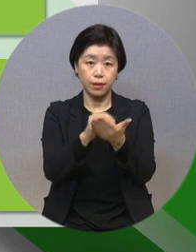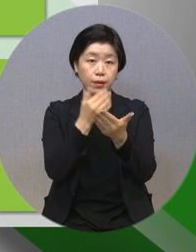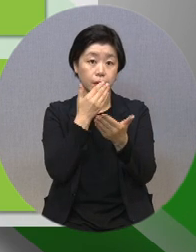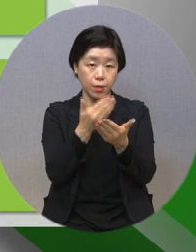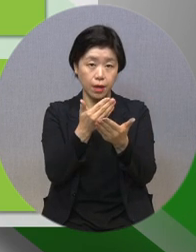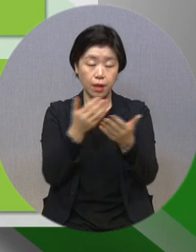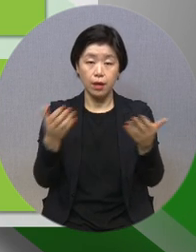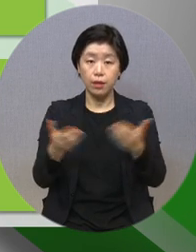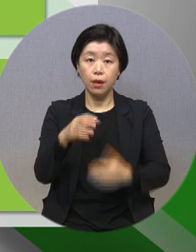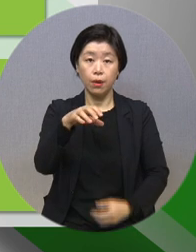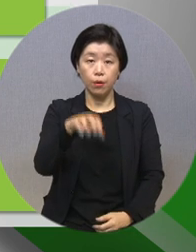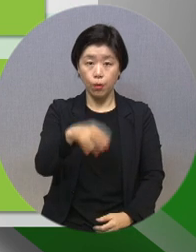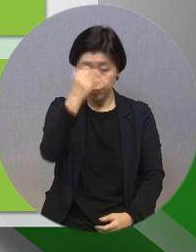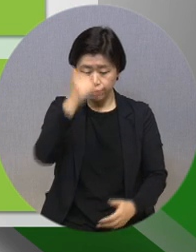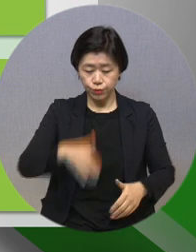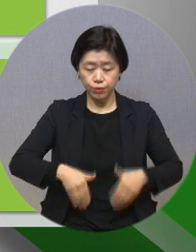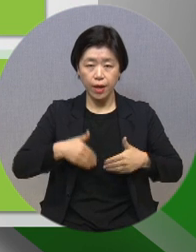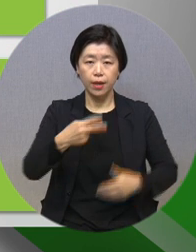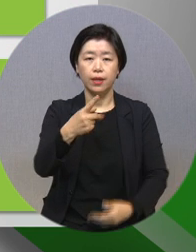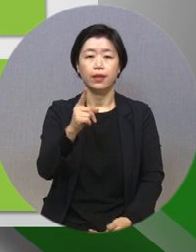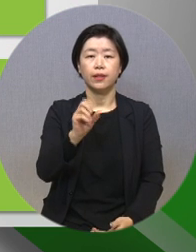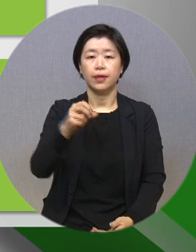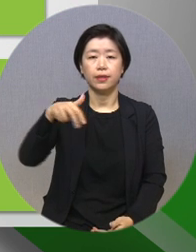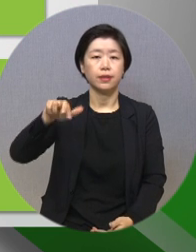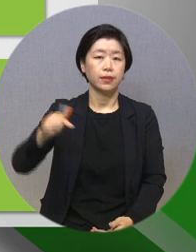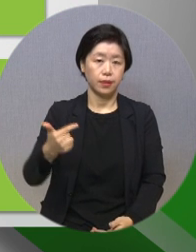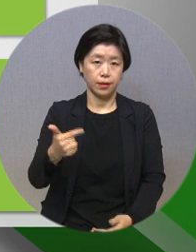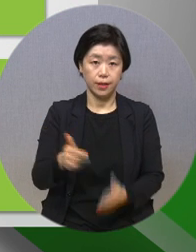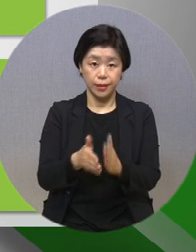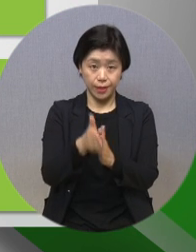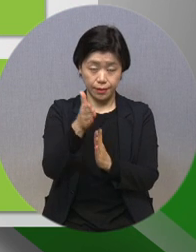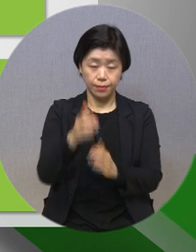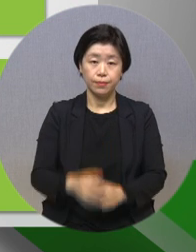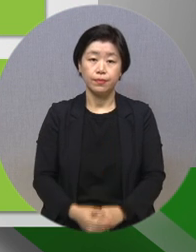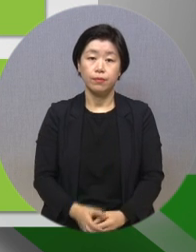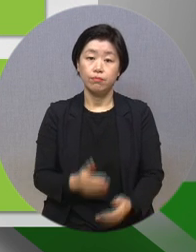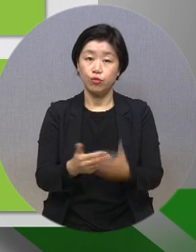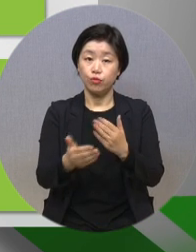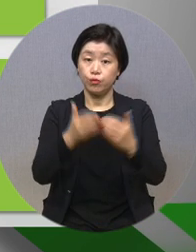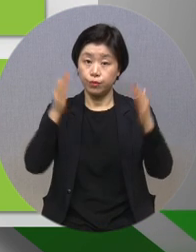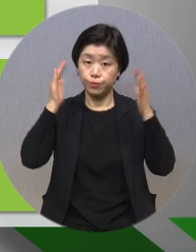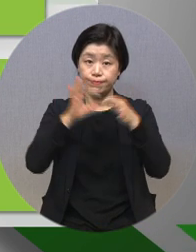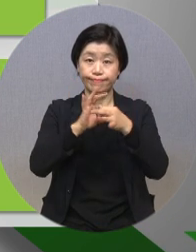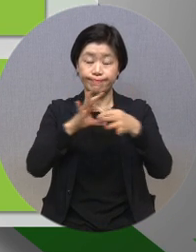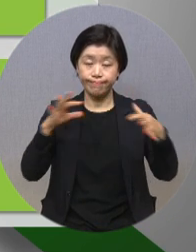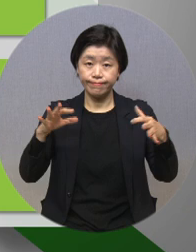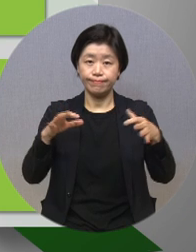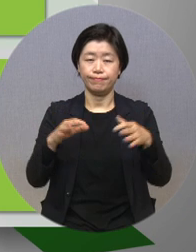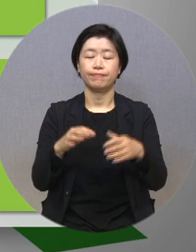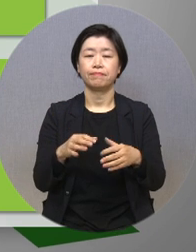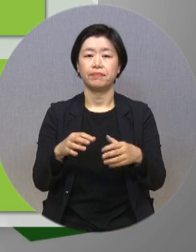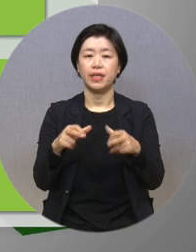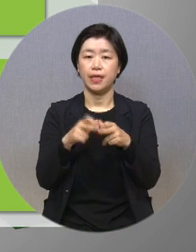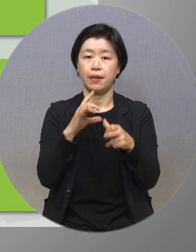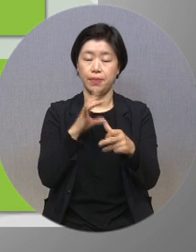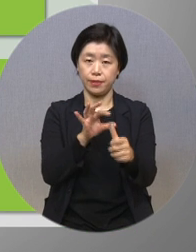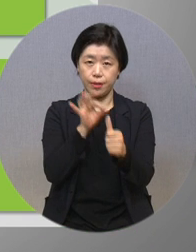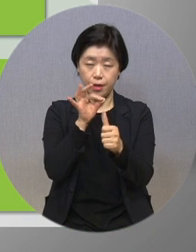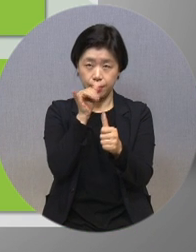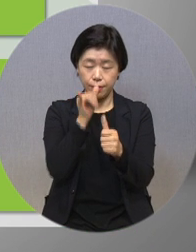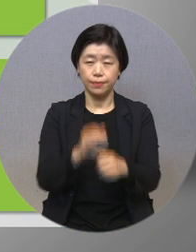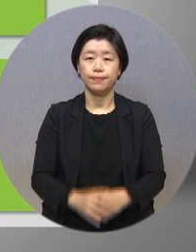근무지는 충청남도 당진시입니다. 경력과 학력은 무관하며 상용직을 채용합니다. 장애인만